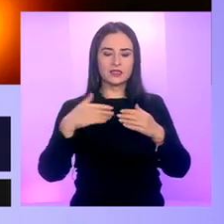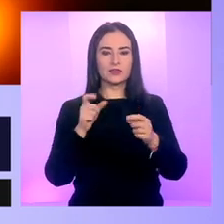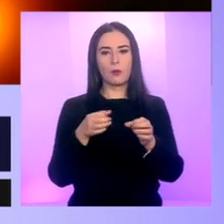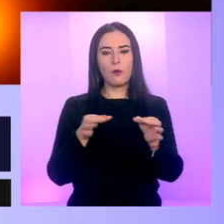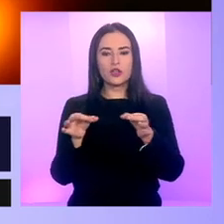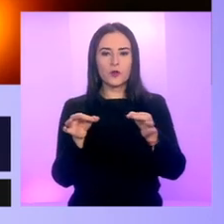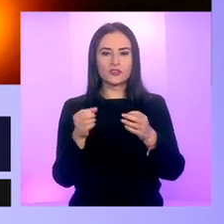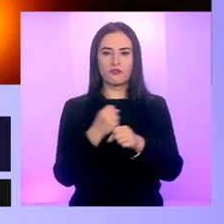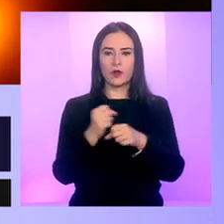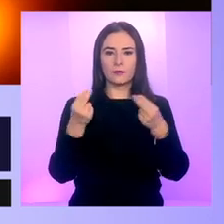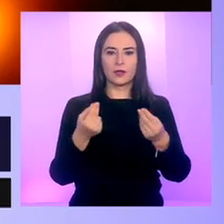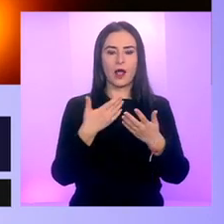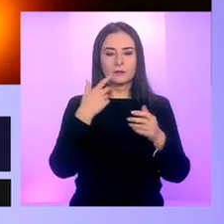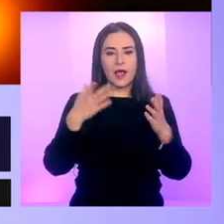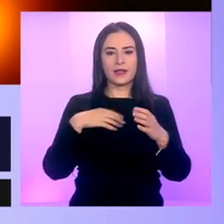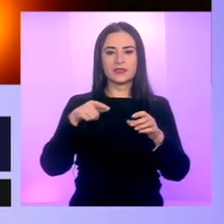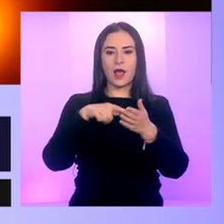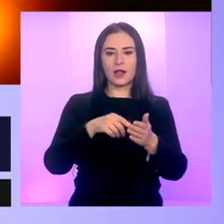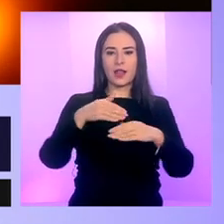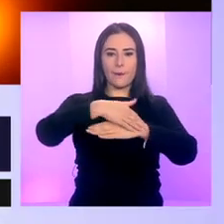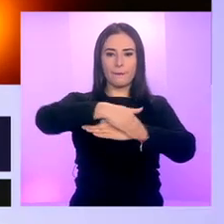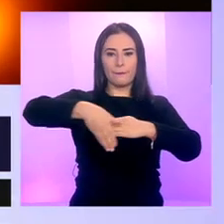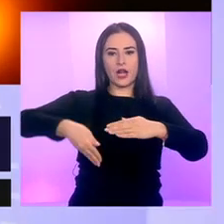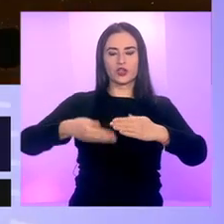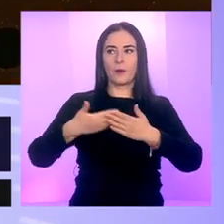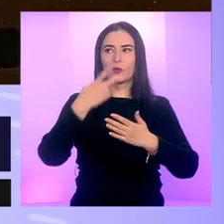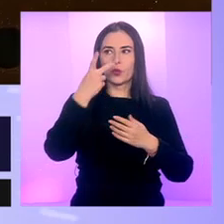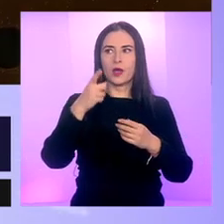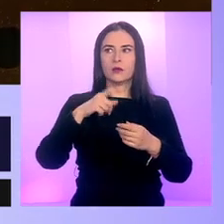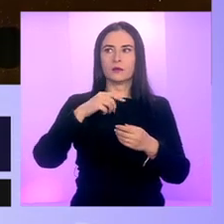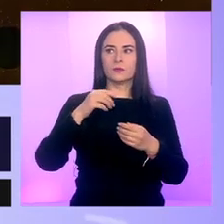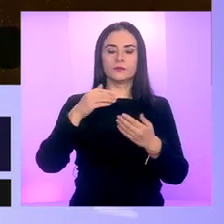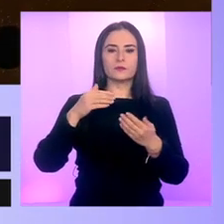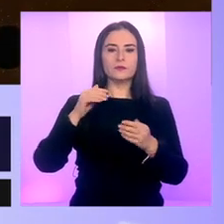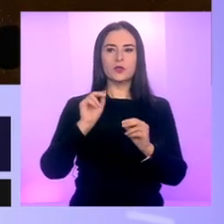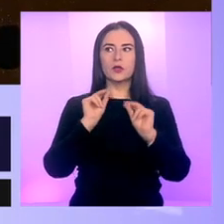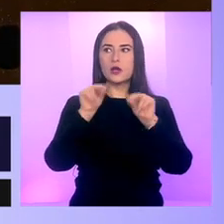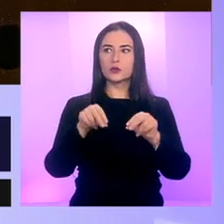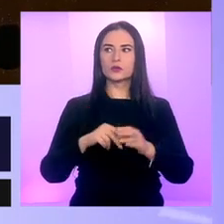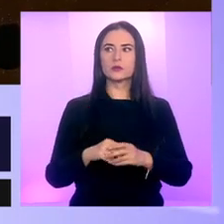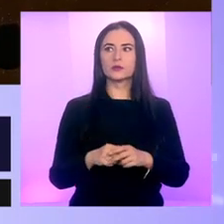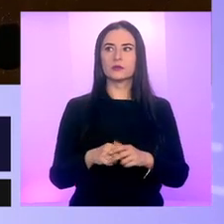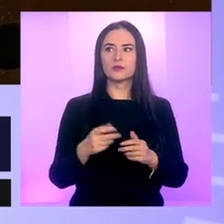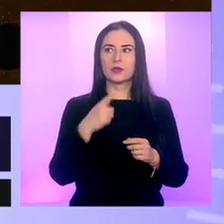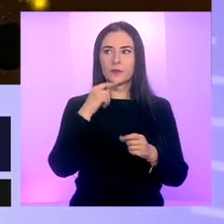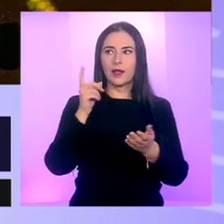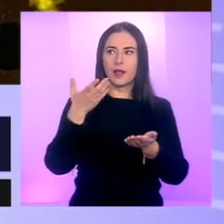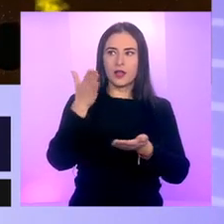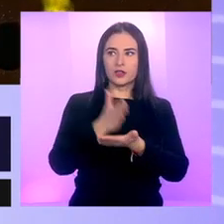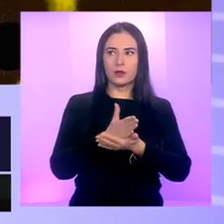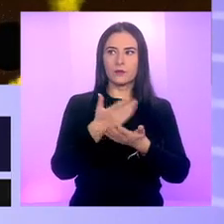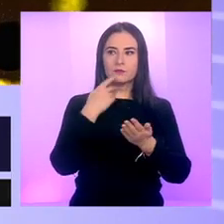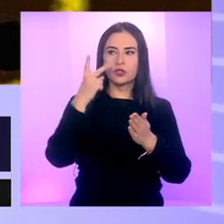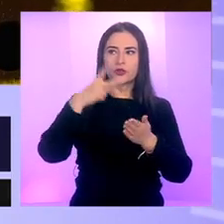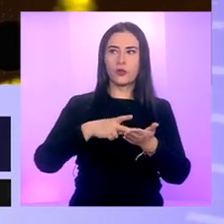zona de tranziție care apare la marginea găurilor negre, unde avem orizontul găurilor negre. Și dincolo de